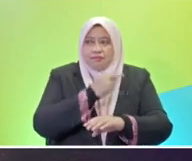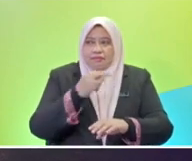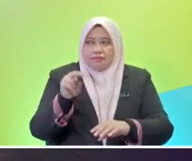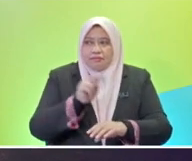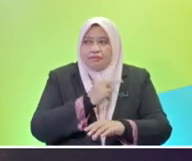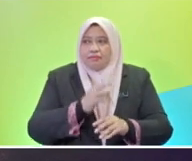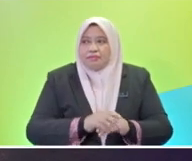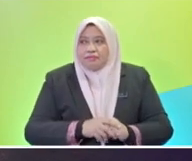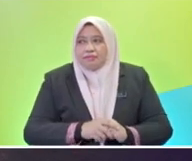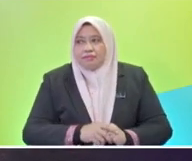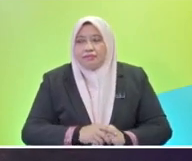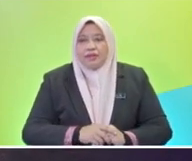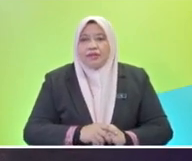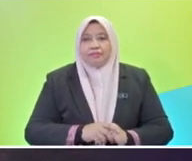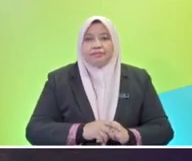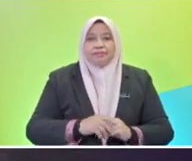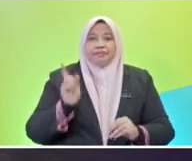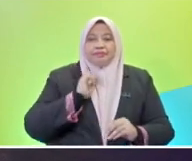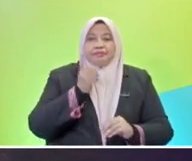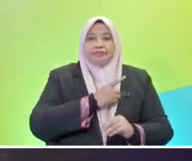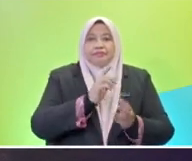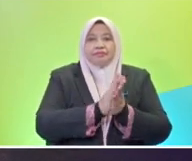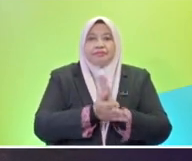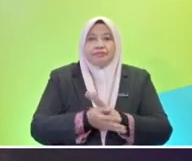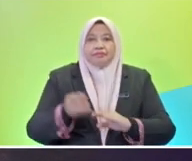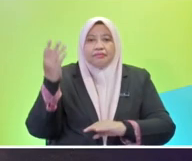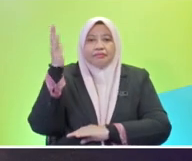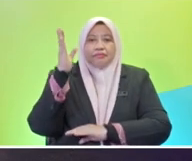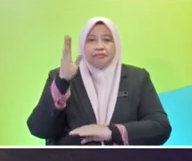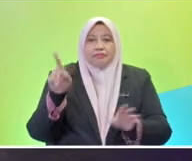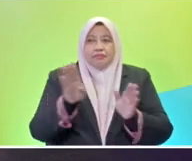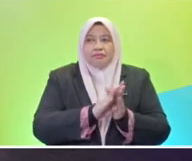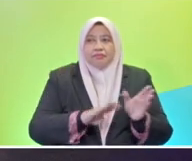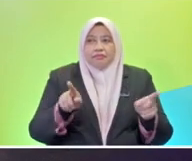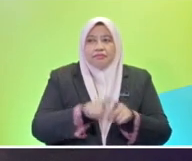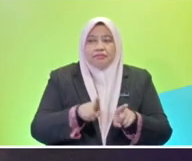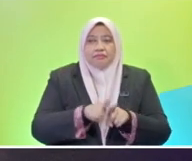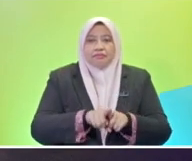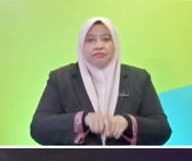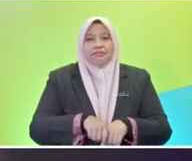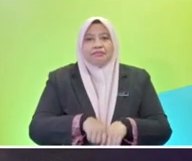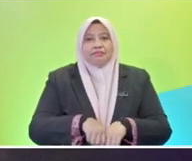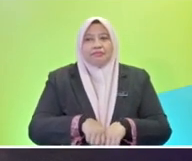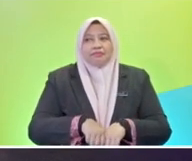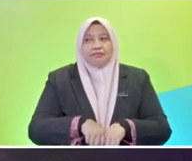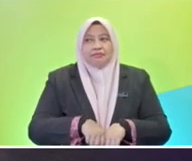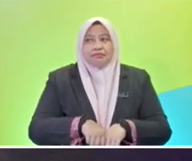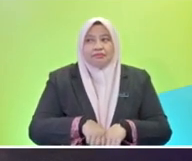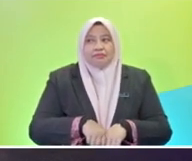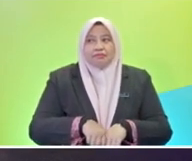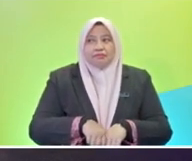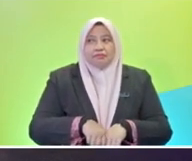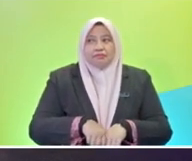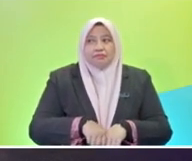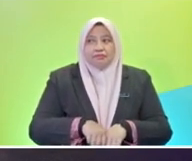Okay. Kita jadi pokok bersama-sama. Bersama-sama. Ini kita